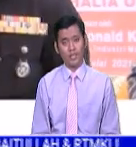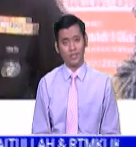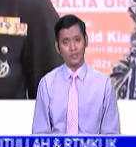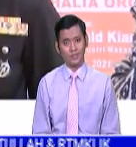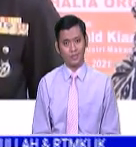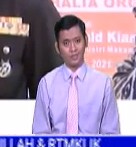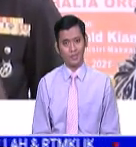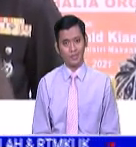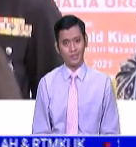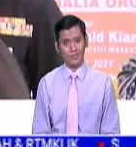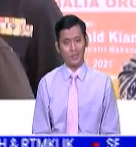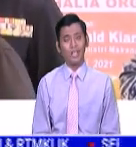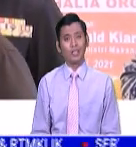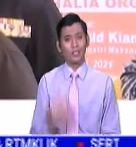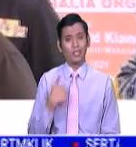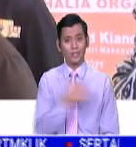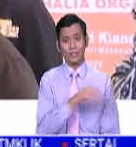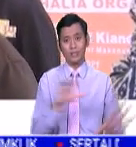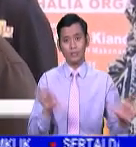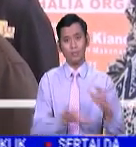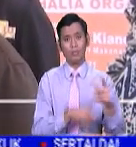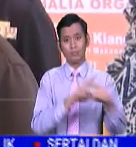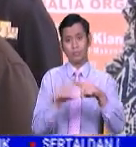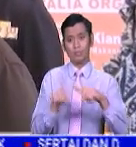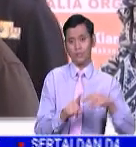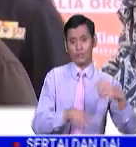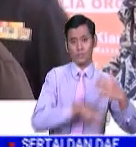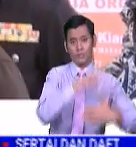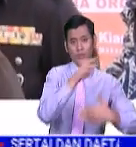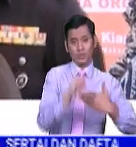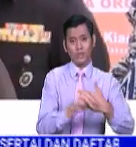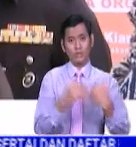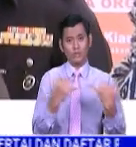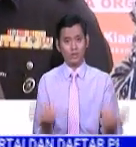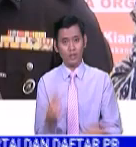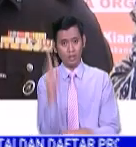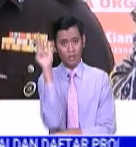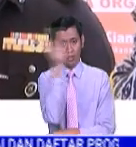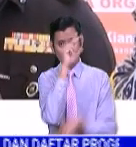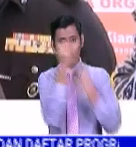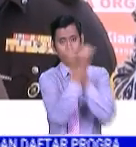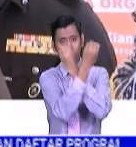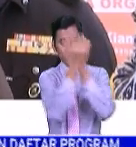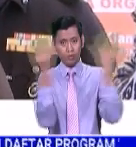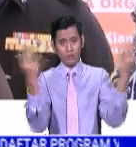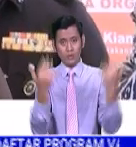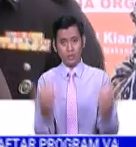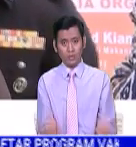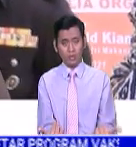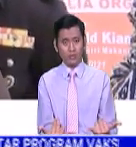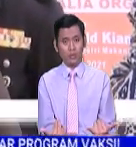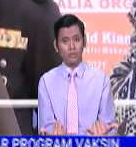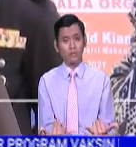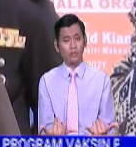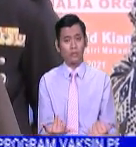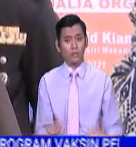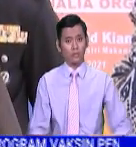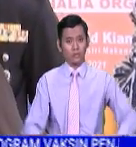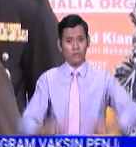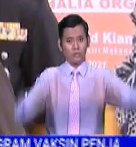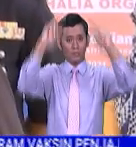Oh ya Mulai by program sekarang ini kerajaan dalam memopulerkan yang terkini melalui pemulih